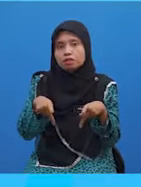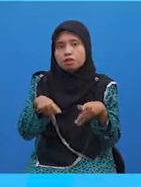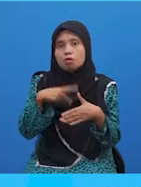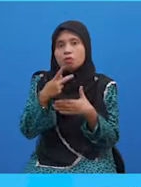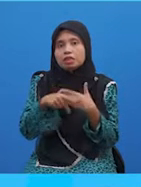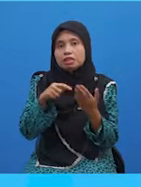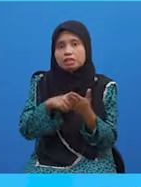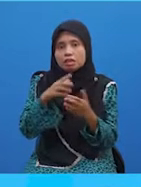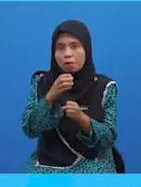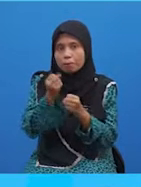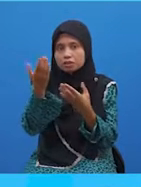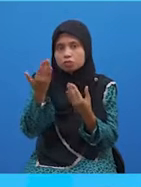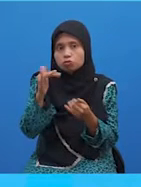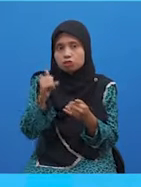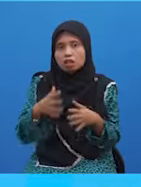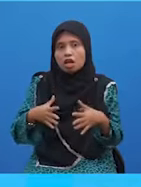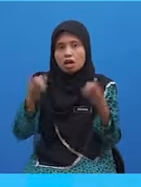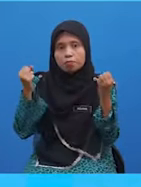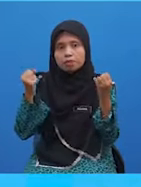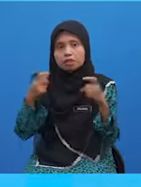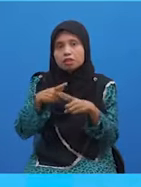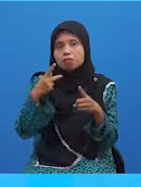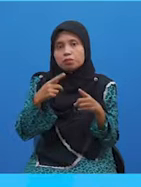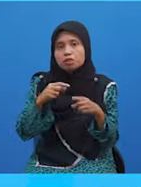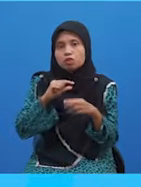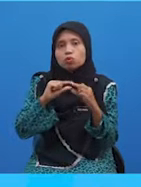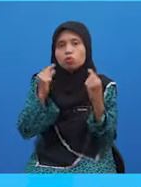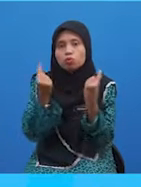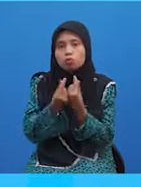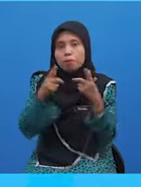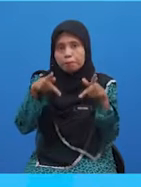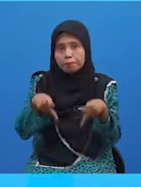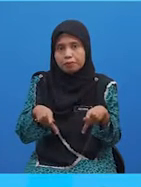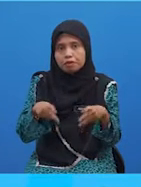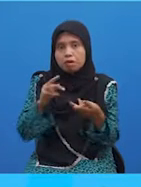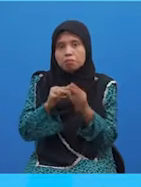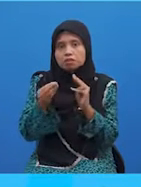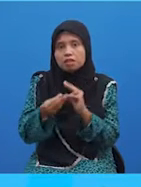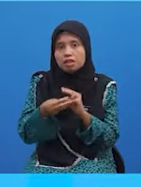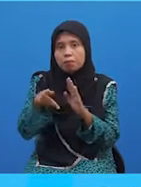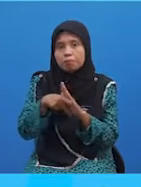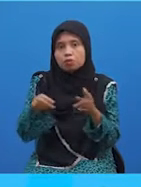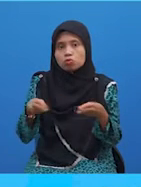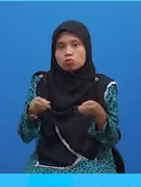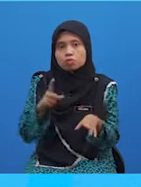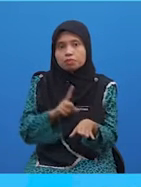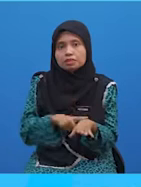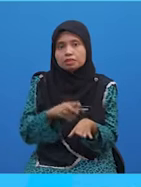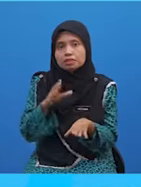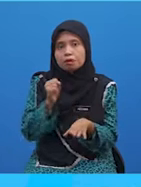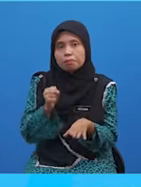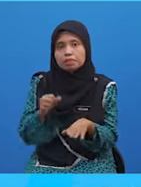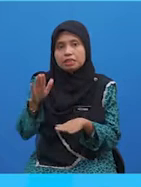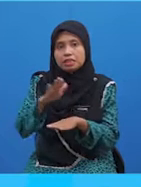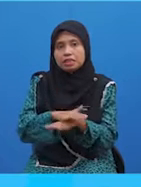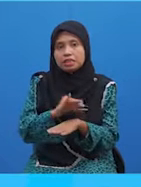ini mendapat sambutan yang hebat daripada golongan pelajar. Masalah pengurusan masa